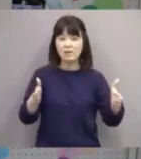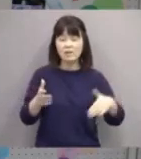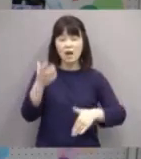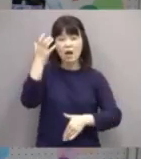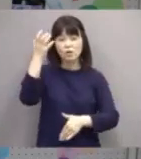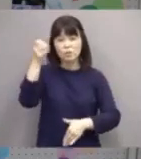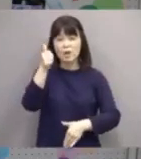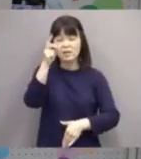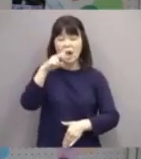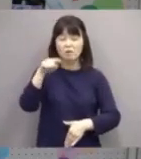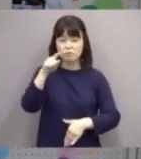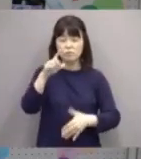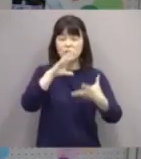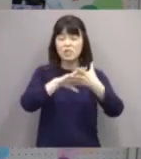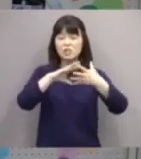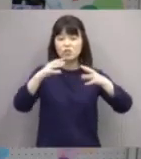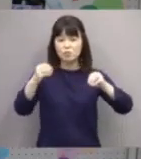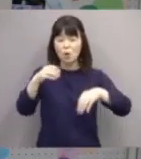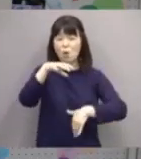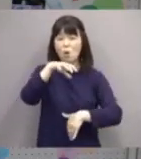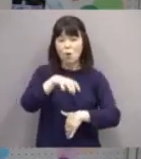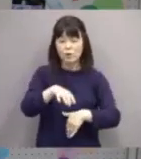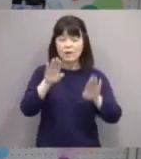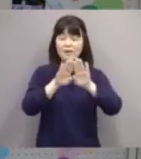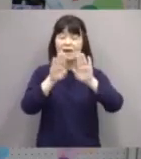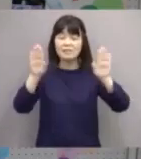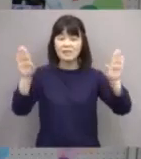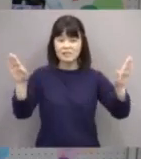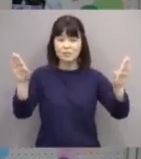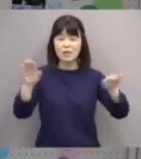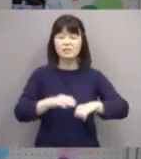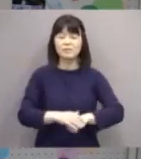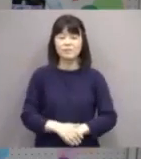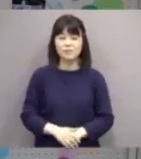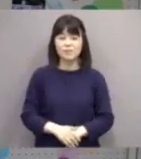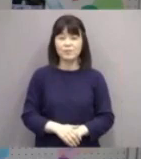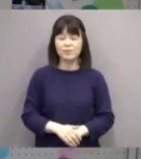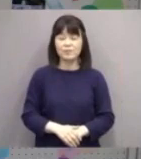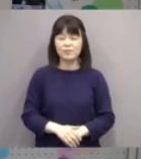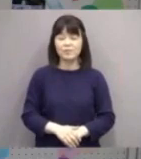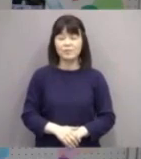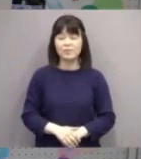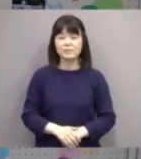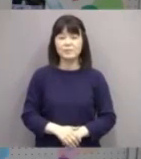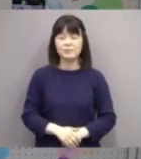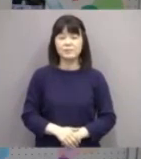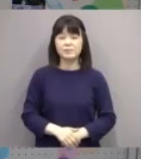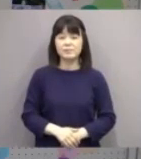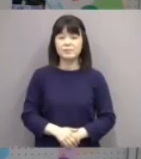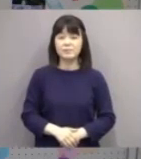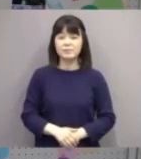タウン出雲の南側連絡通路で行います。ぜひお立ち寄りください。